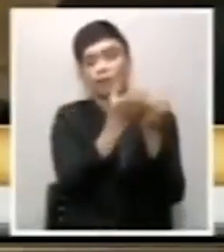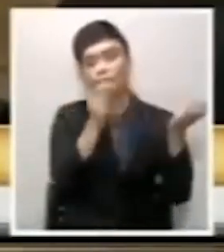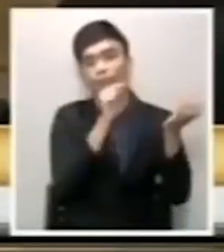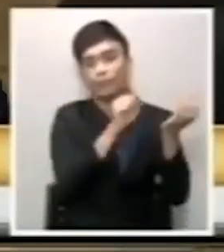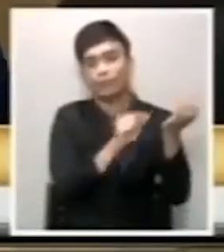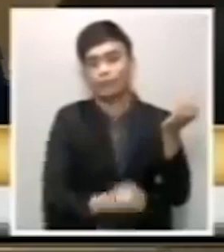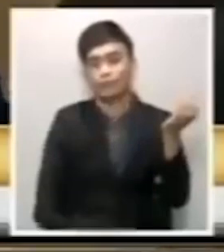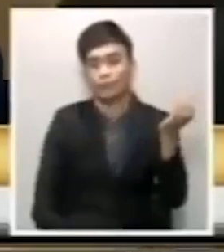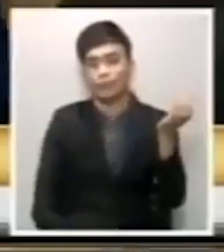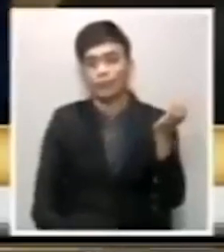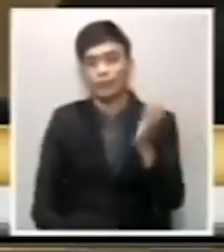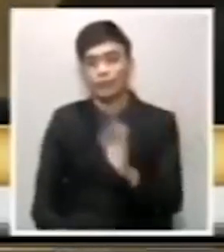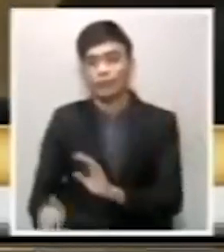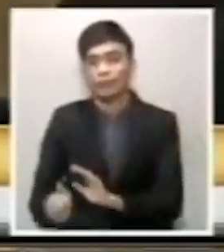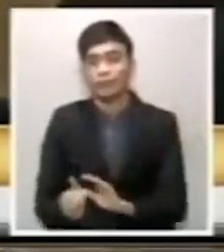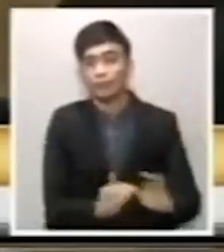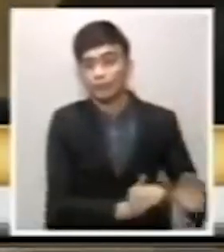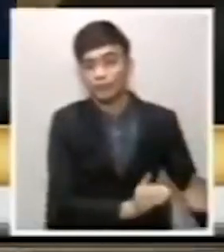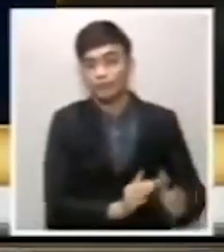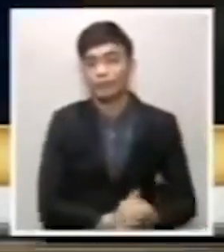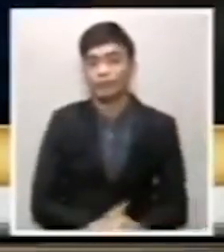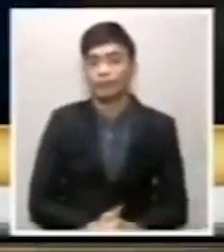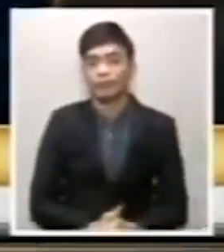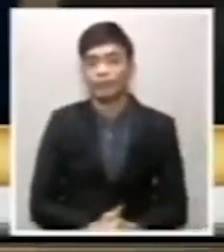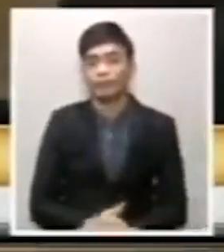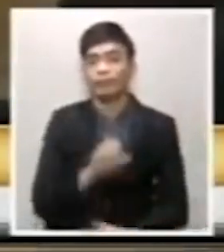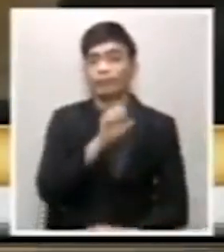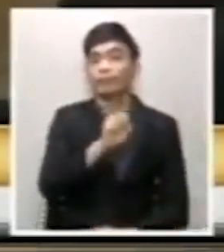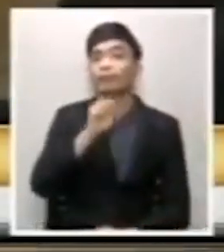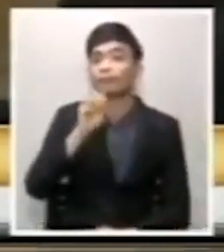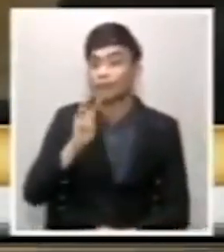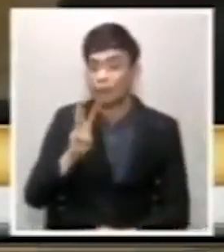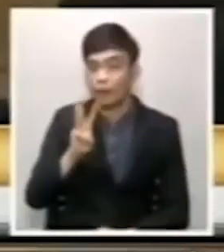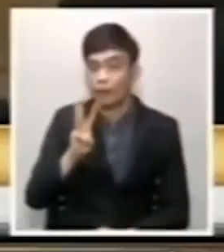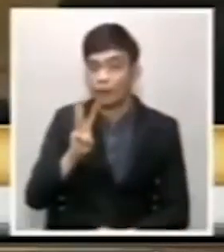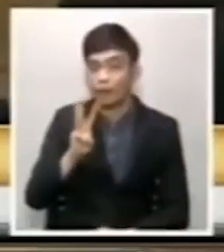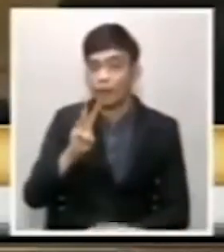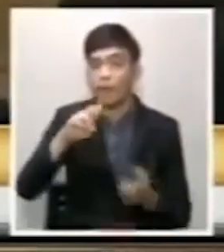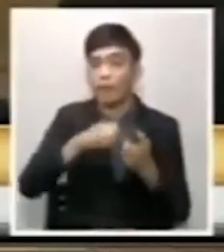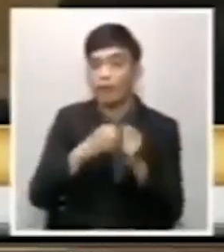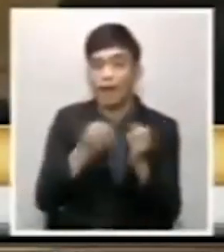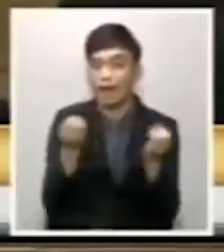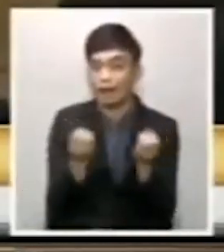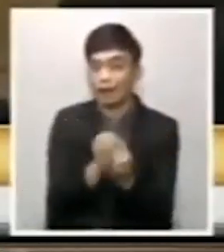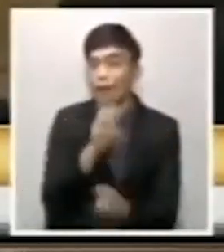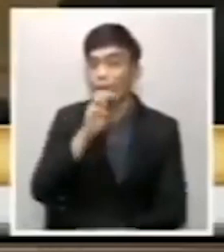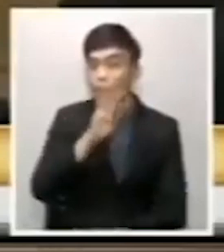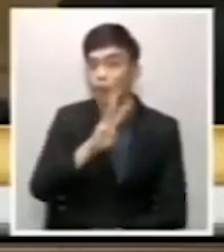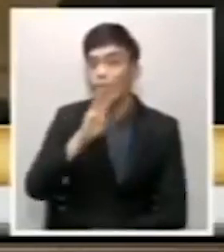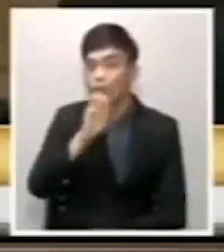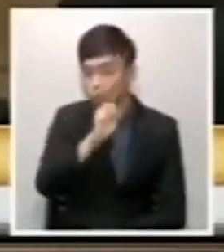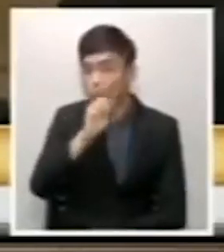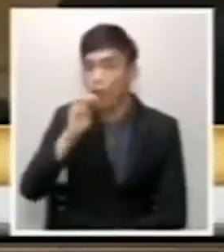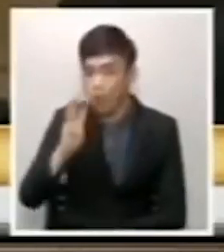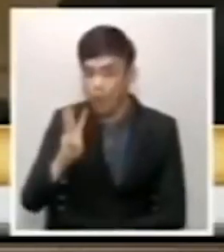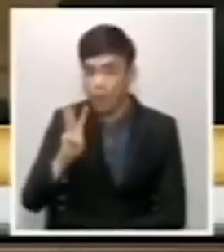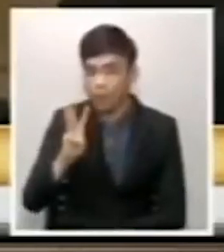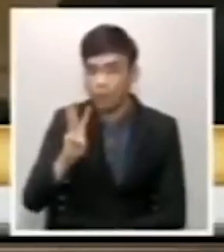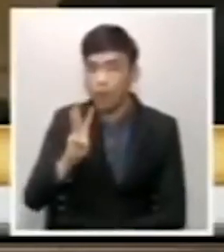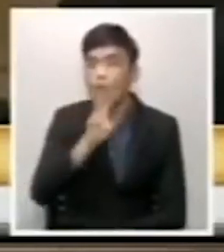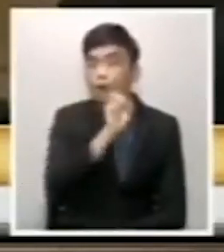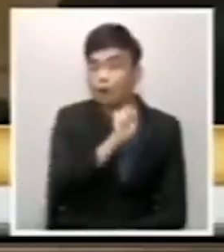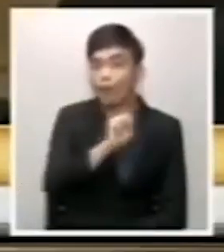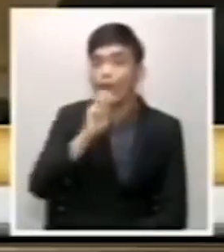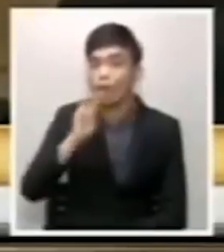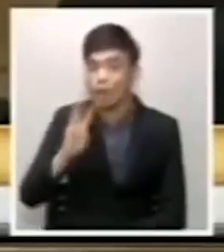ในประการถัดมาและยังคงเกี่ยวข้องกับสว.คือการที่สว.มีอำ